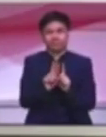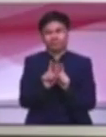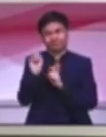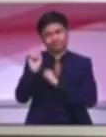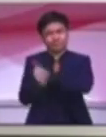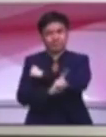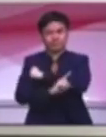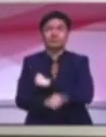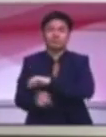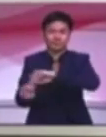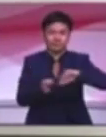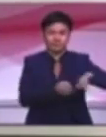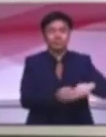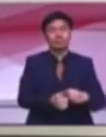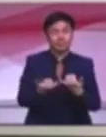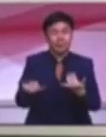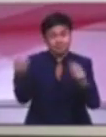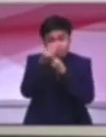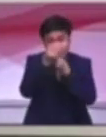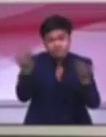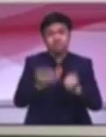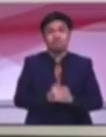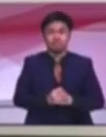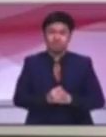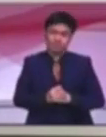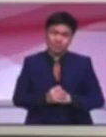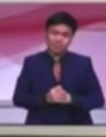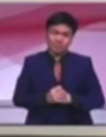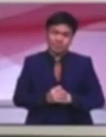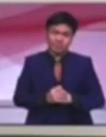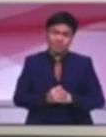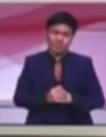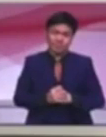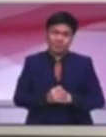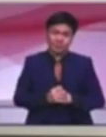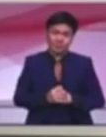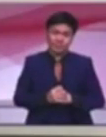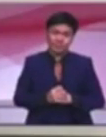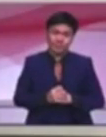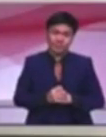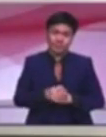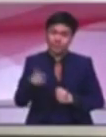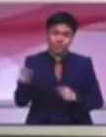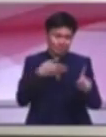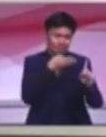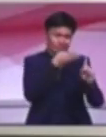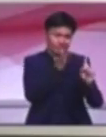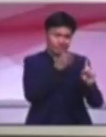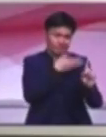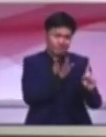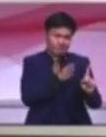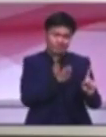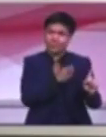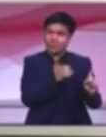bahwa oleh Chanyeol masih banyak yang gagal mematuhi Sophie